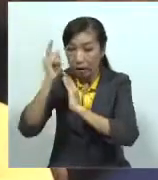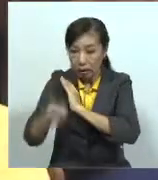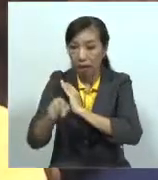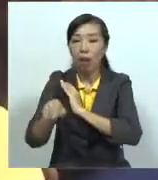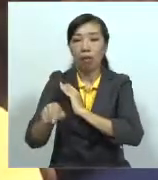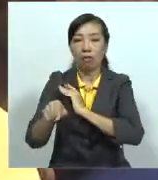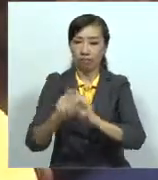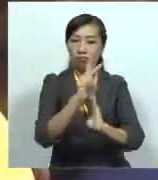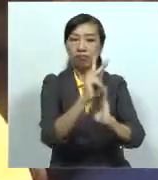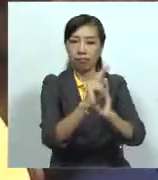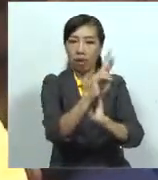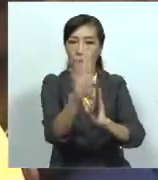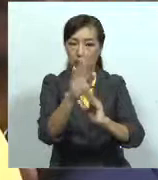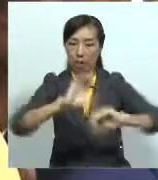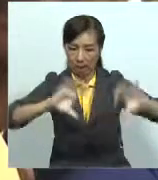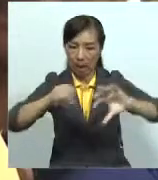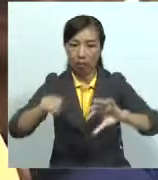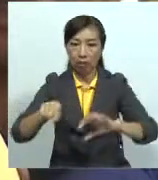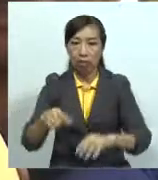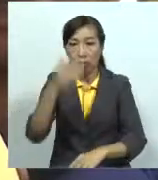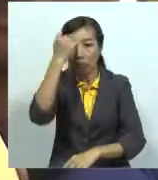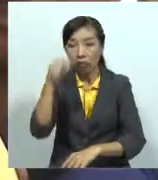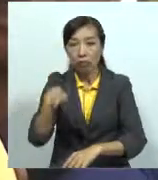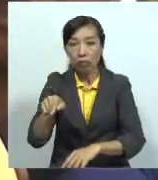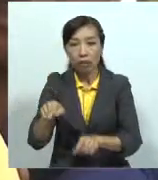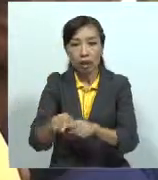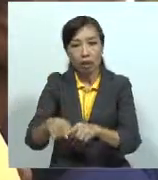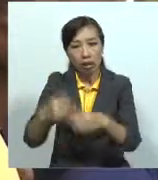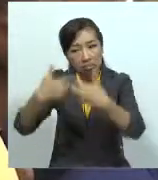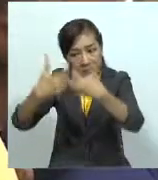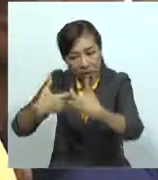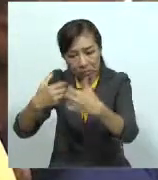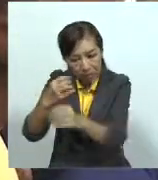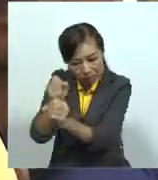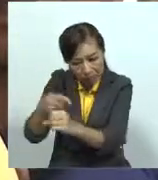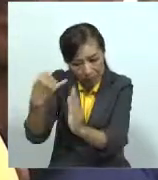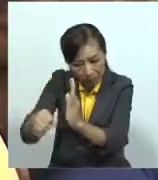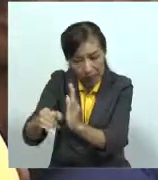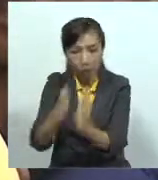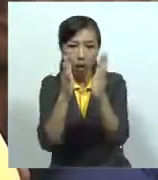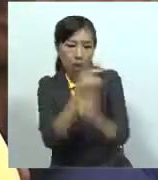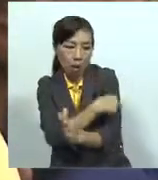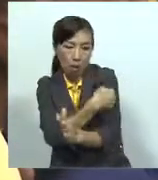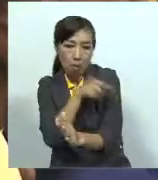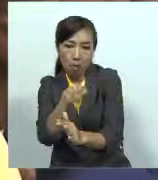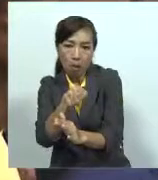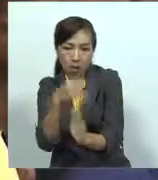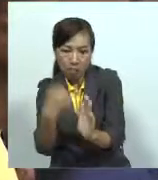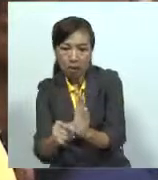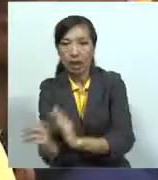การถ้าผิดพลาดนะว่ามันเป็นการผิดพลาดของเครื่องมือหรือว่าเป็นการผิดพลาดของตัวบุคคลนะครับเพราะจะ